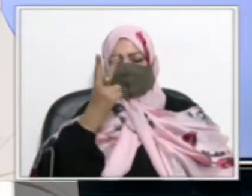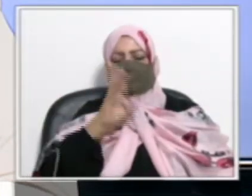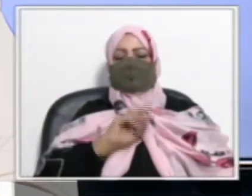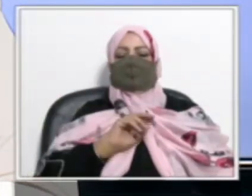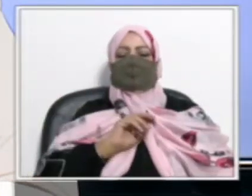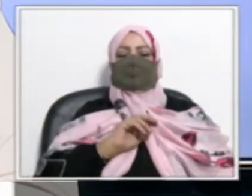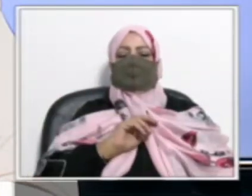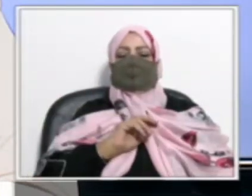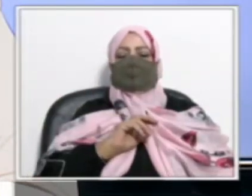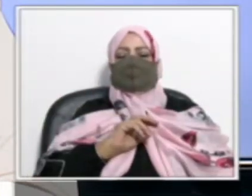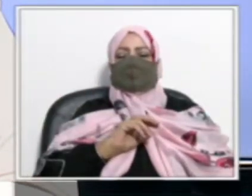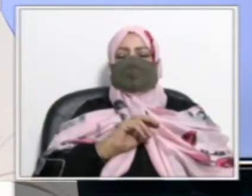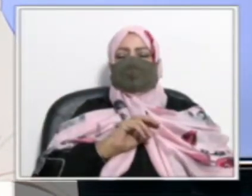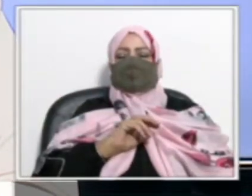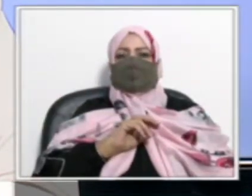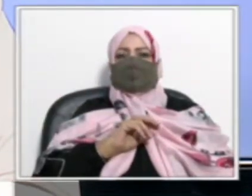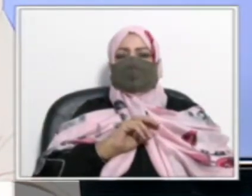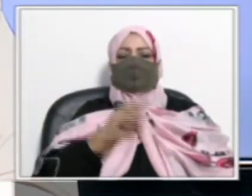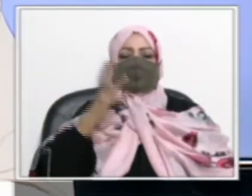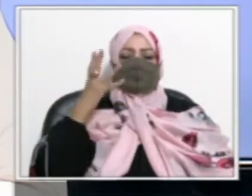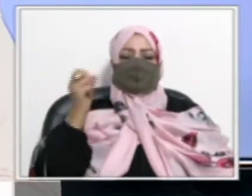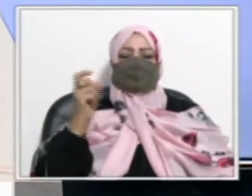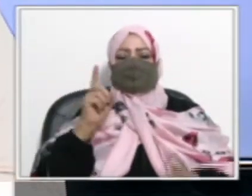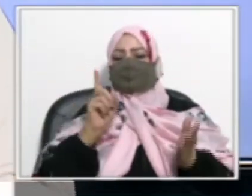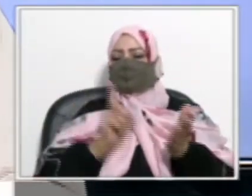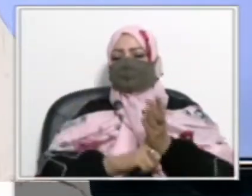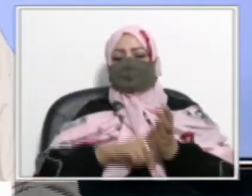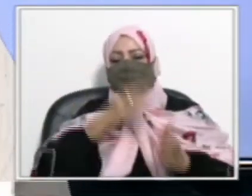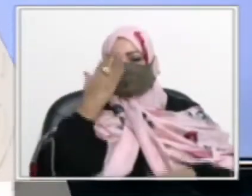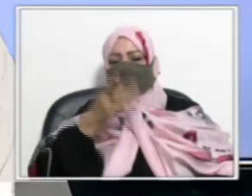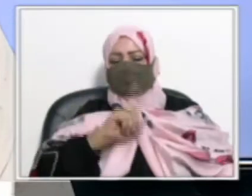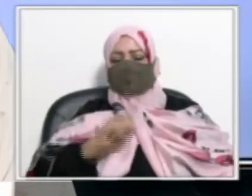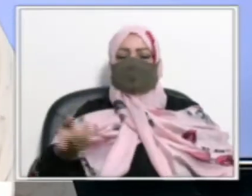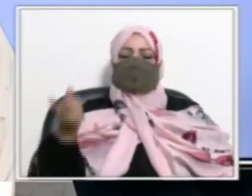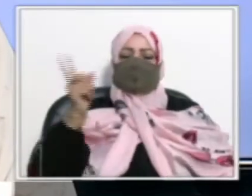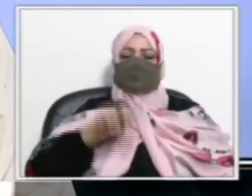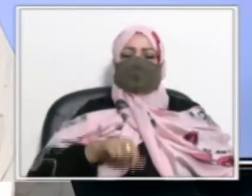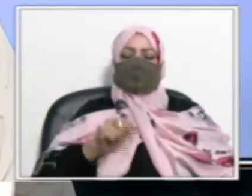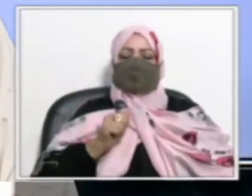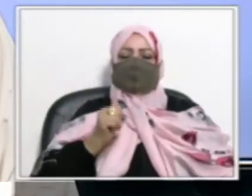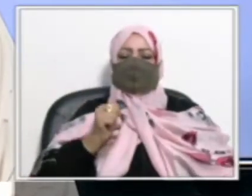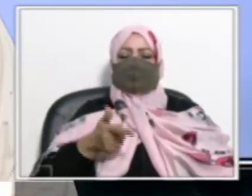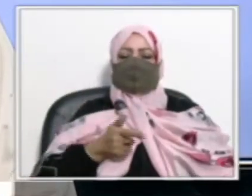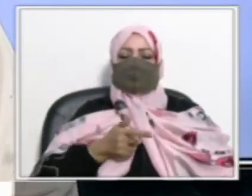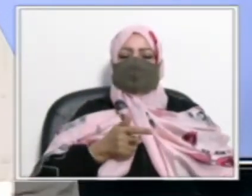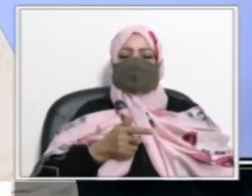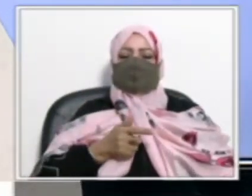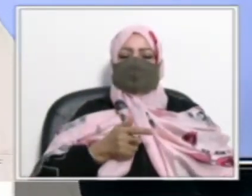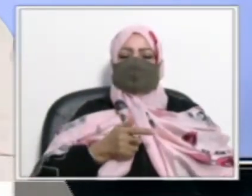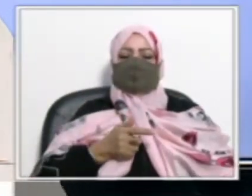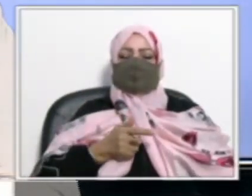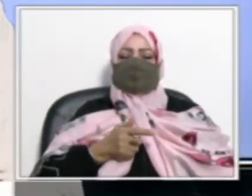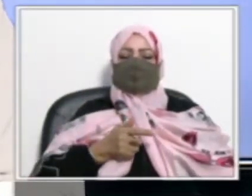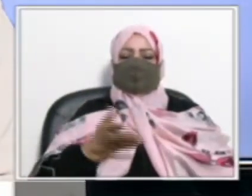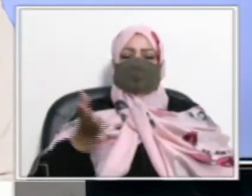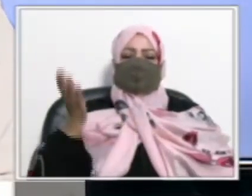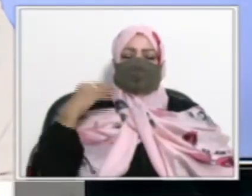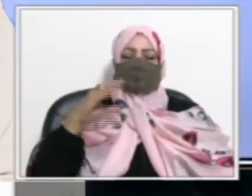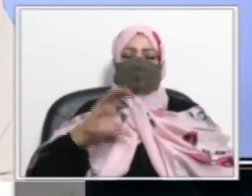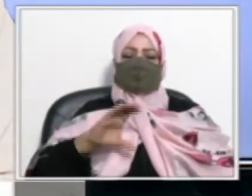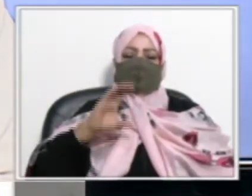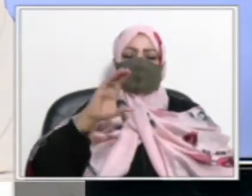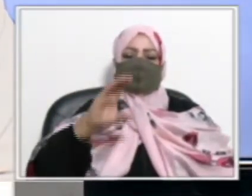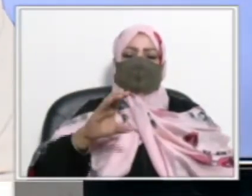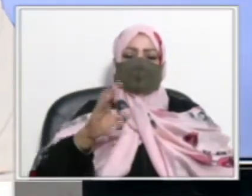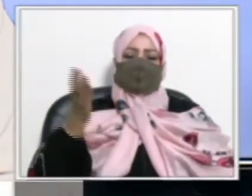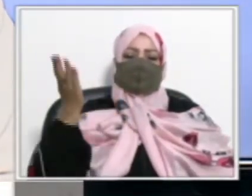عدم الجواب فيه فيما سبق، النوافل اختلف العلماء فيها، هل يعني يصلحها